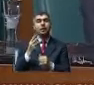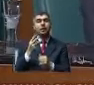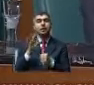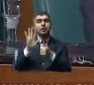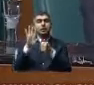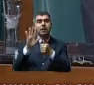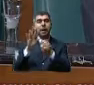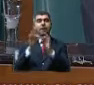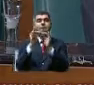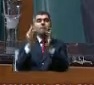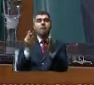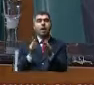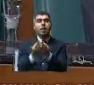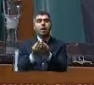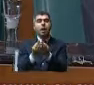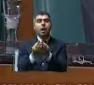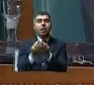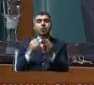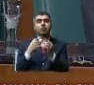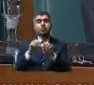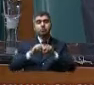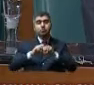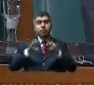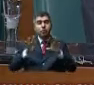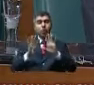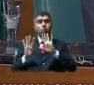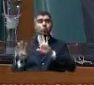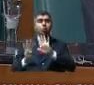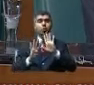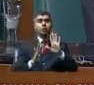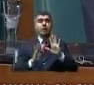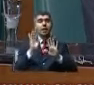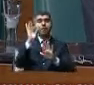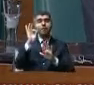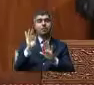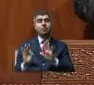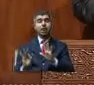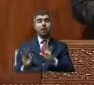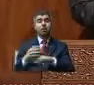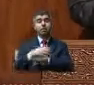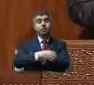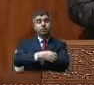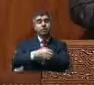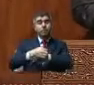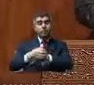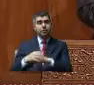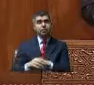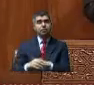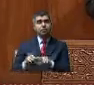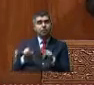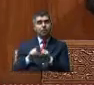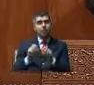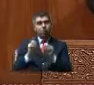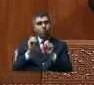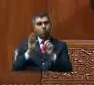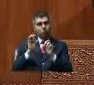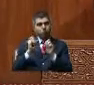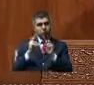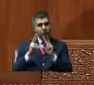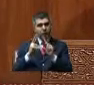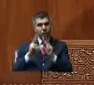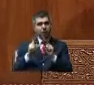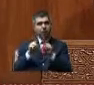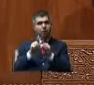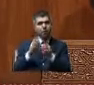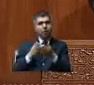3.36 مليون أسرة بنسبة تغطية وصلت 99% من إجمالي الفئة المستهدفة. وصحيح من اللي كيمشي شي واحد يدير يطلب